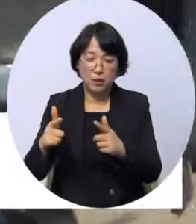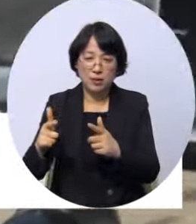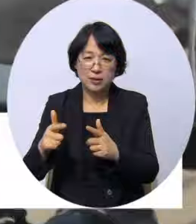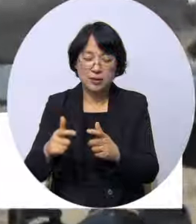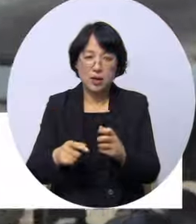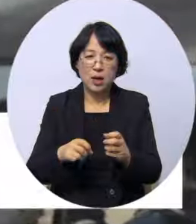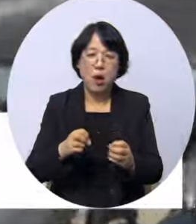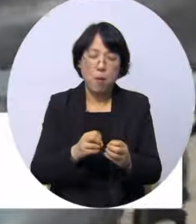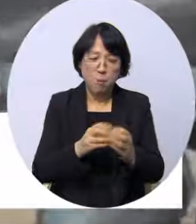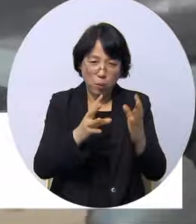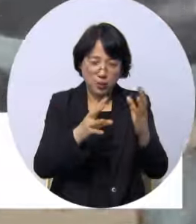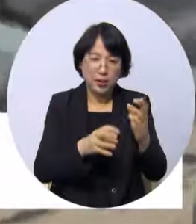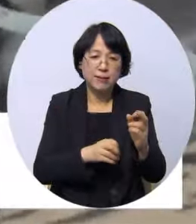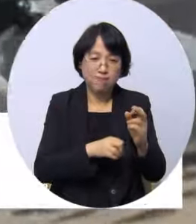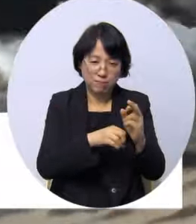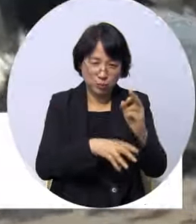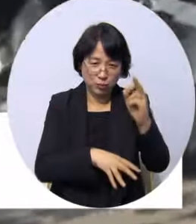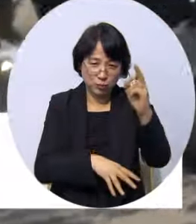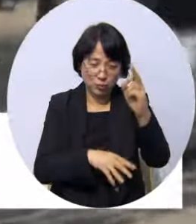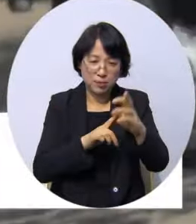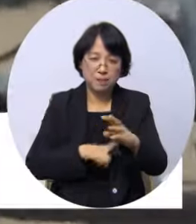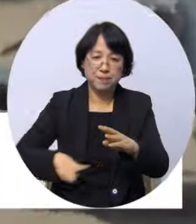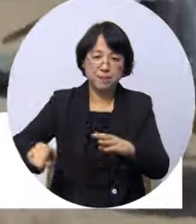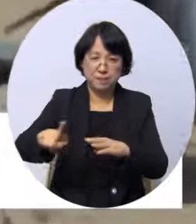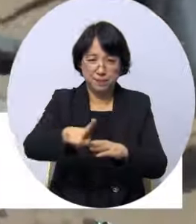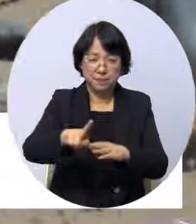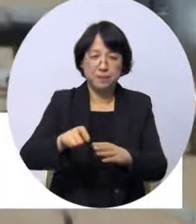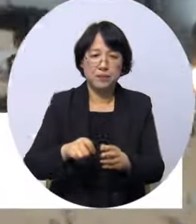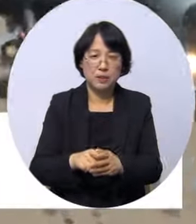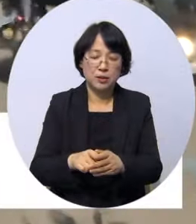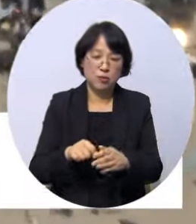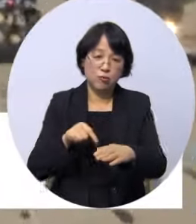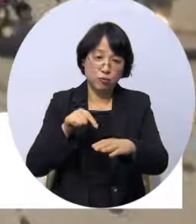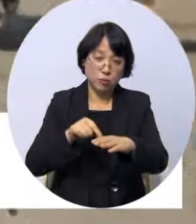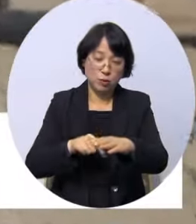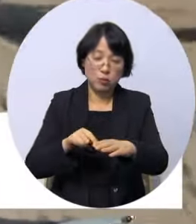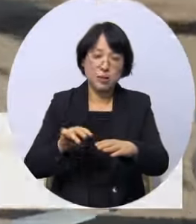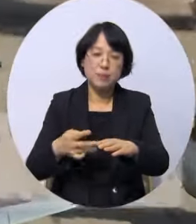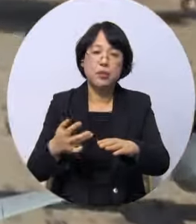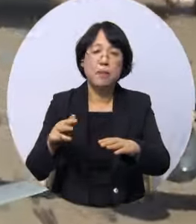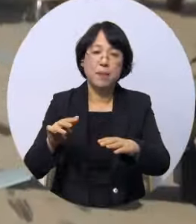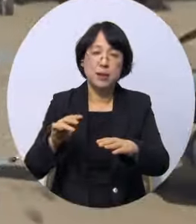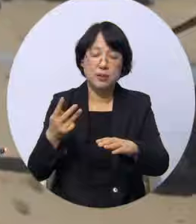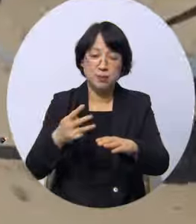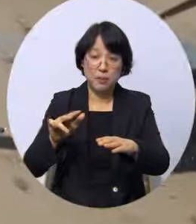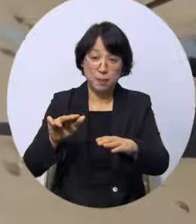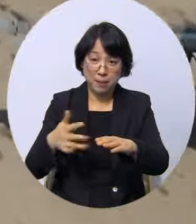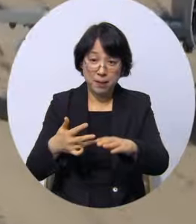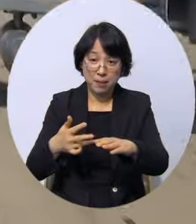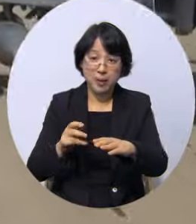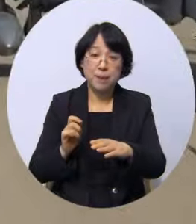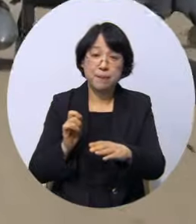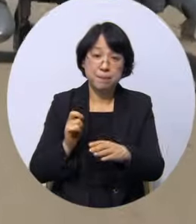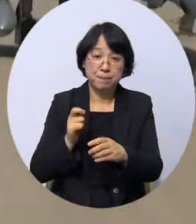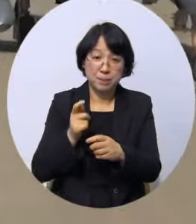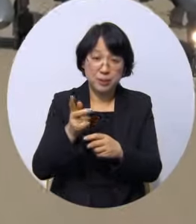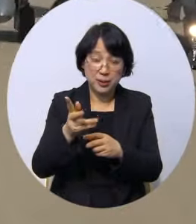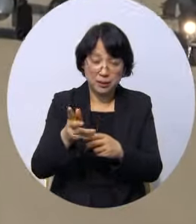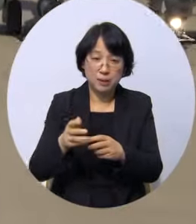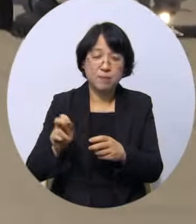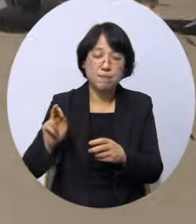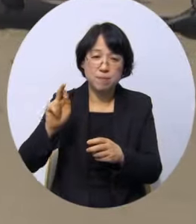폭탄 등을 장착하고 선두 있었습니다 그 뒤로 3,800여 km 항속거리를 자 하는